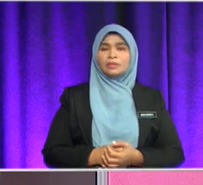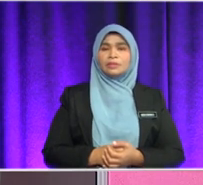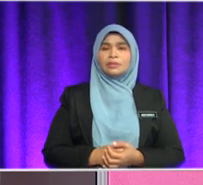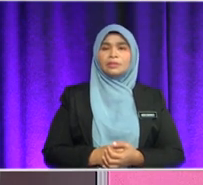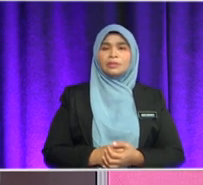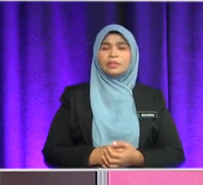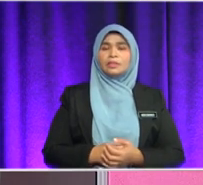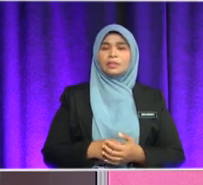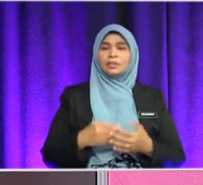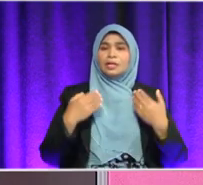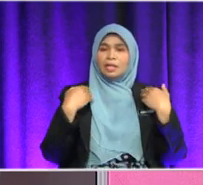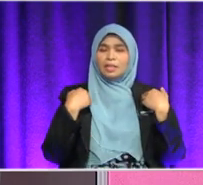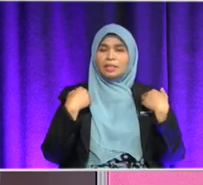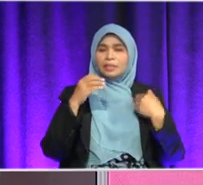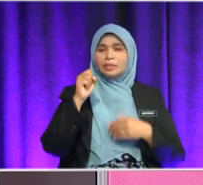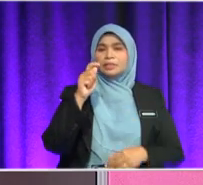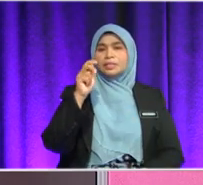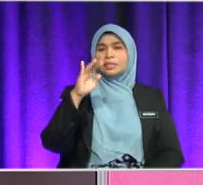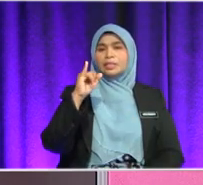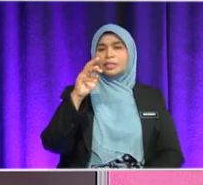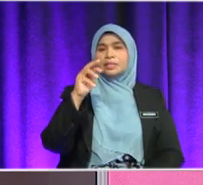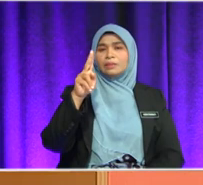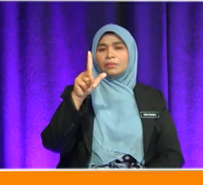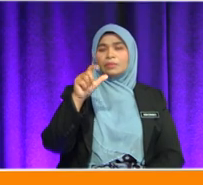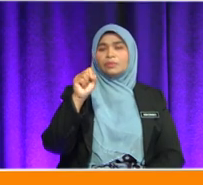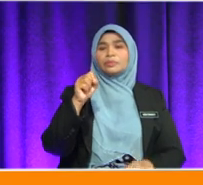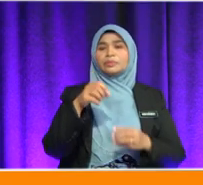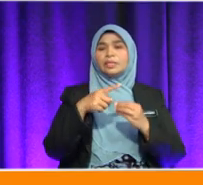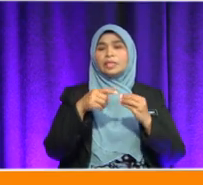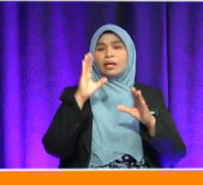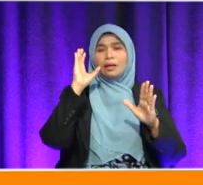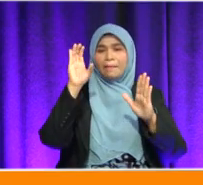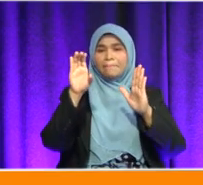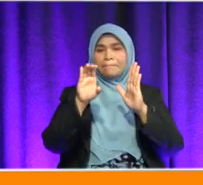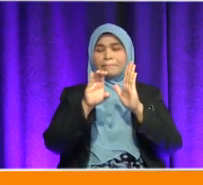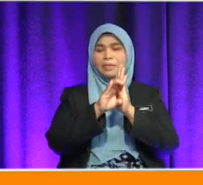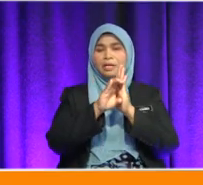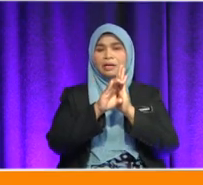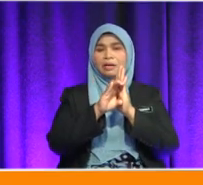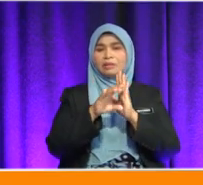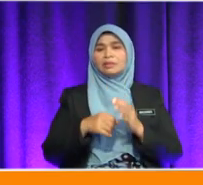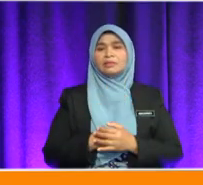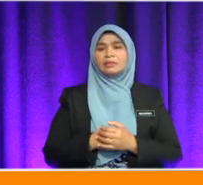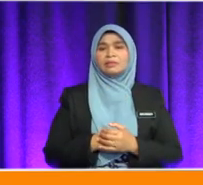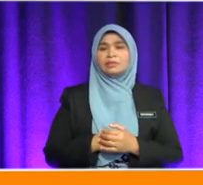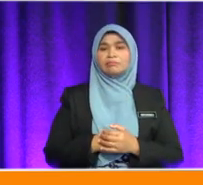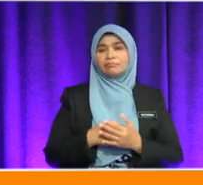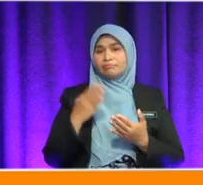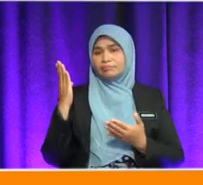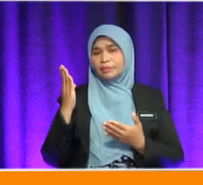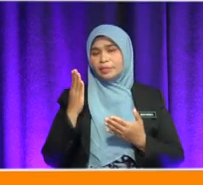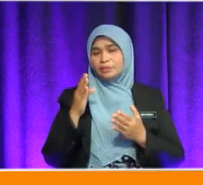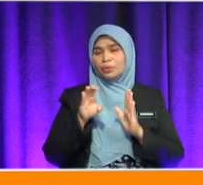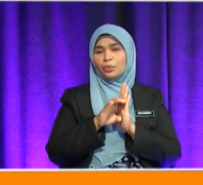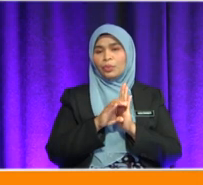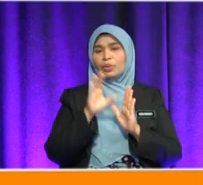dia ada stimulus yang berkaitan dengan gambar ah tadi fakta yang nih gambar dia Bagi